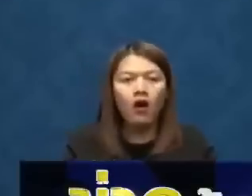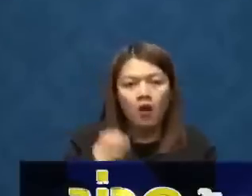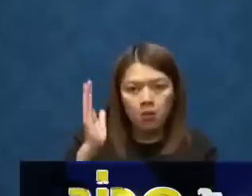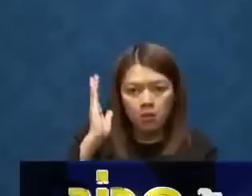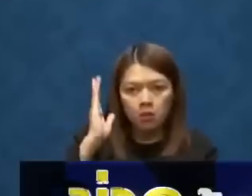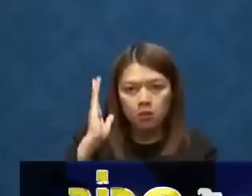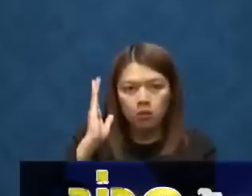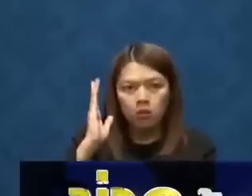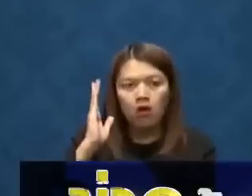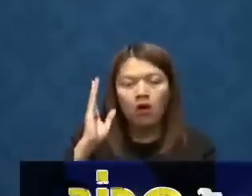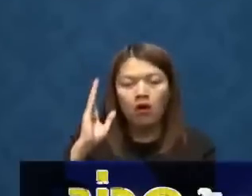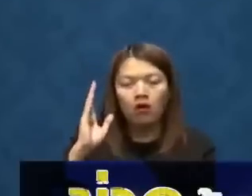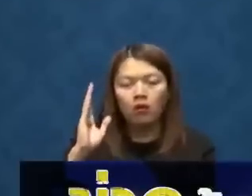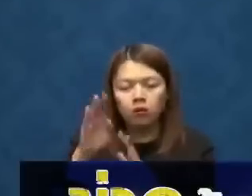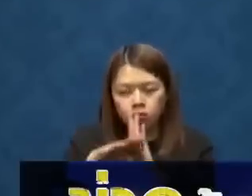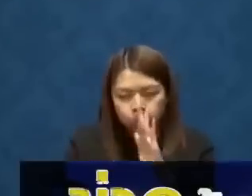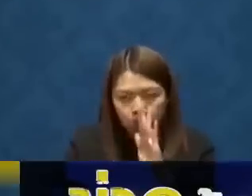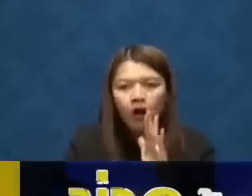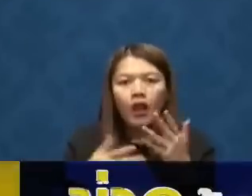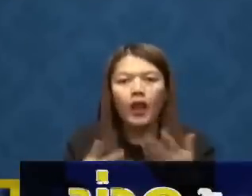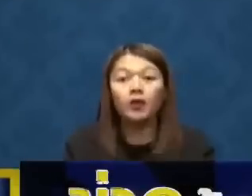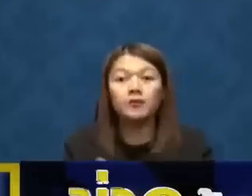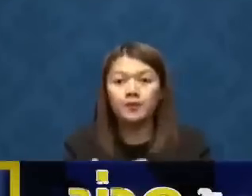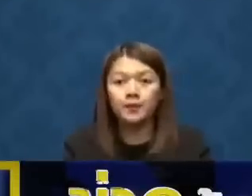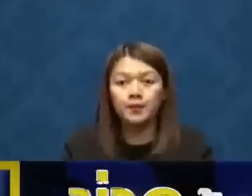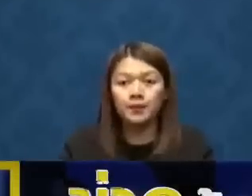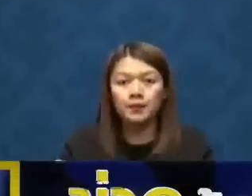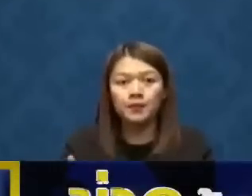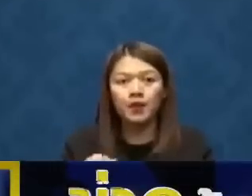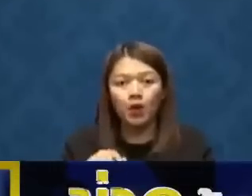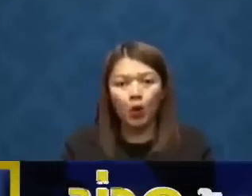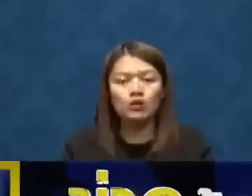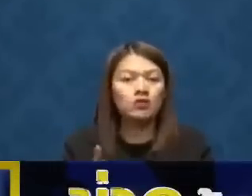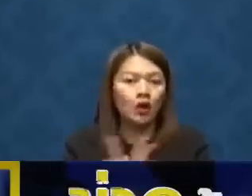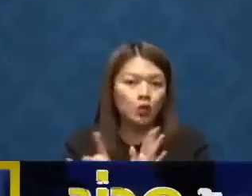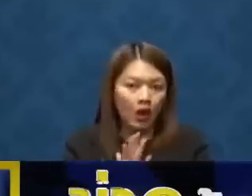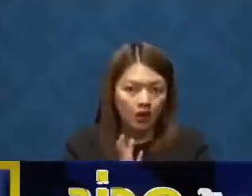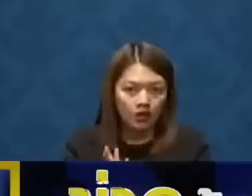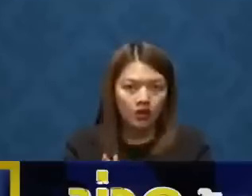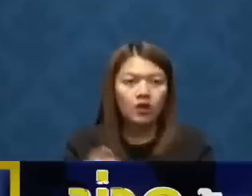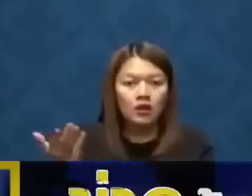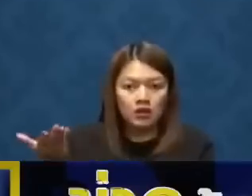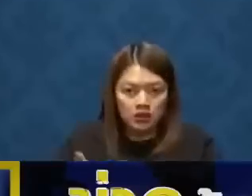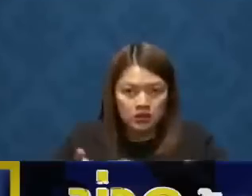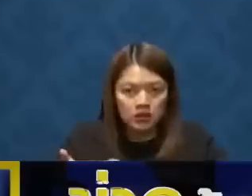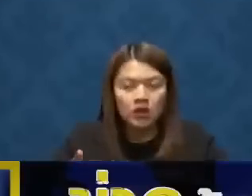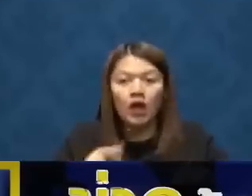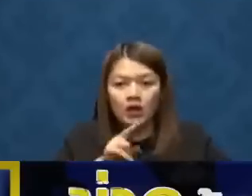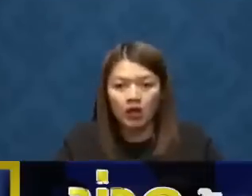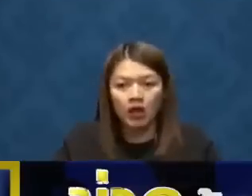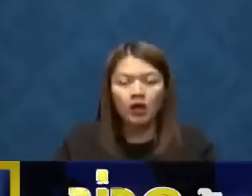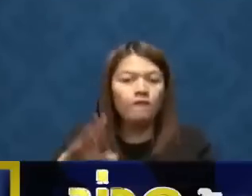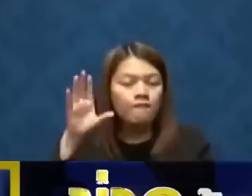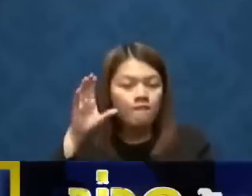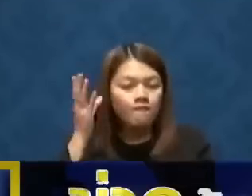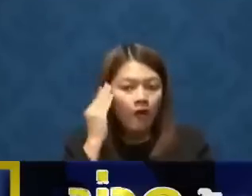การประชุมท่านก็แจ้งเรื่องนี้ครับบอกว่าในระหว่างที่เราอภิปรายอยู่นั้นสมาชิกส่วนหนึ่งได้เสนอเรื่องขึ้นมาโดย